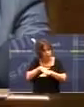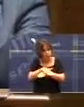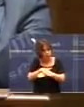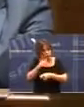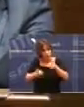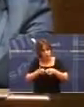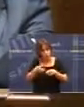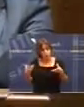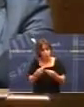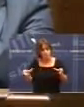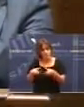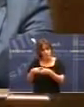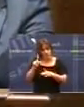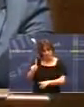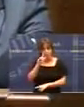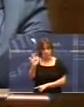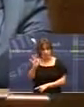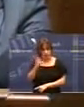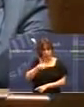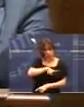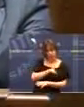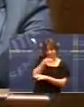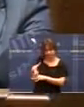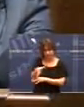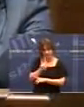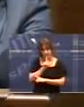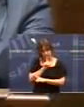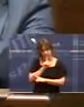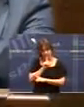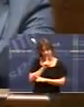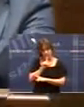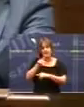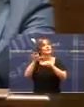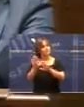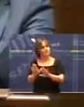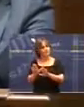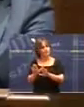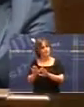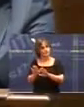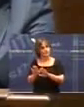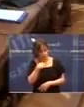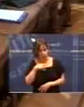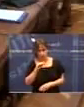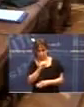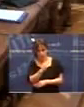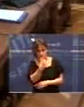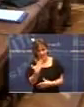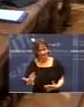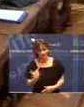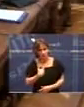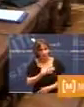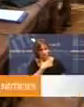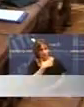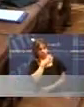que el talent que avui s'ha demostrat, que m'ha agradat, però em dono compte que aquest talent s'ha demostrat quan vostès tenen Saigon Escoll. És que Saigon